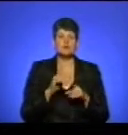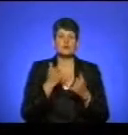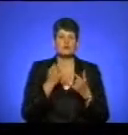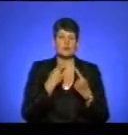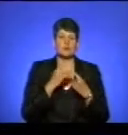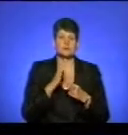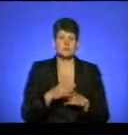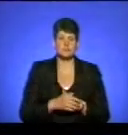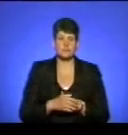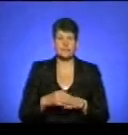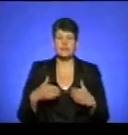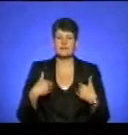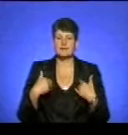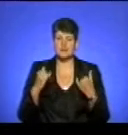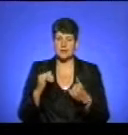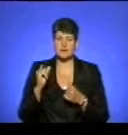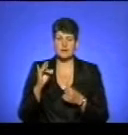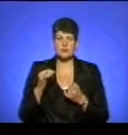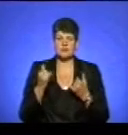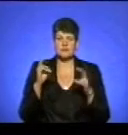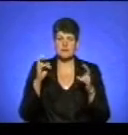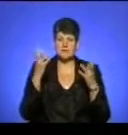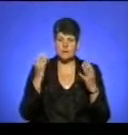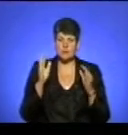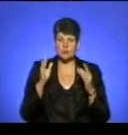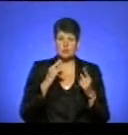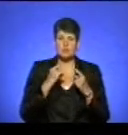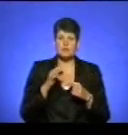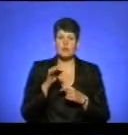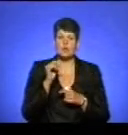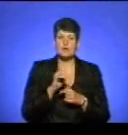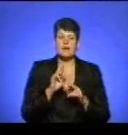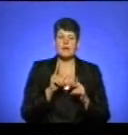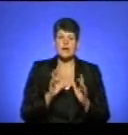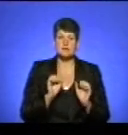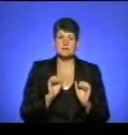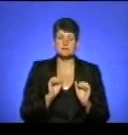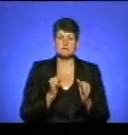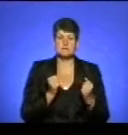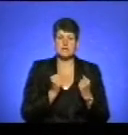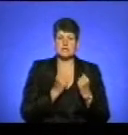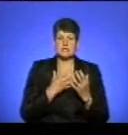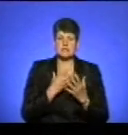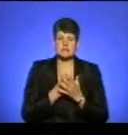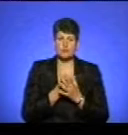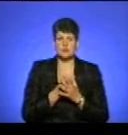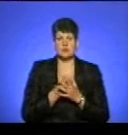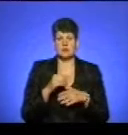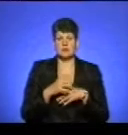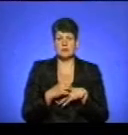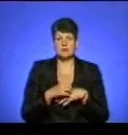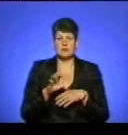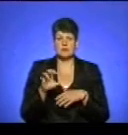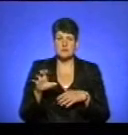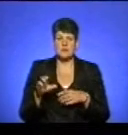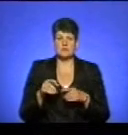розмовляєте? Вітаю, Ірино. В темі дня сьогодні будемо говорити про те, як уберегти своїх домашніх улюбленців від такої небезпечної хвороби,